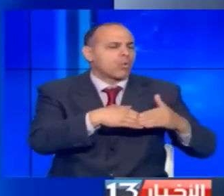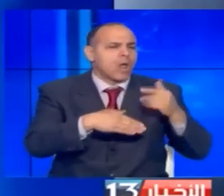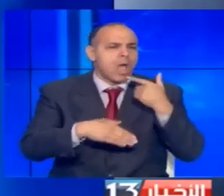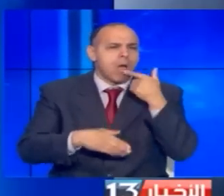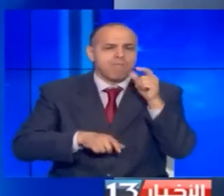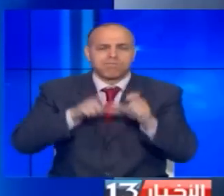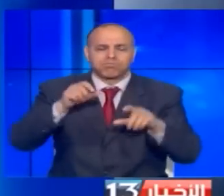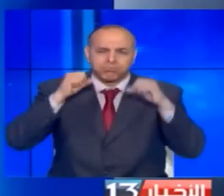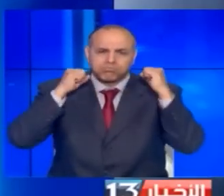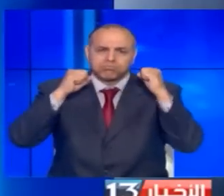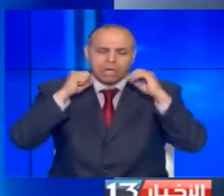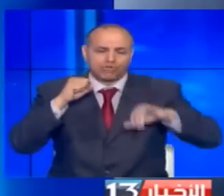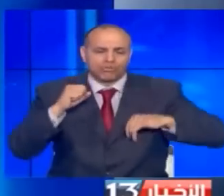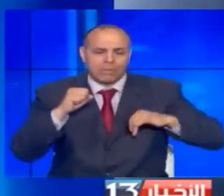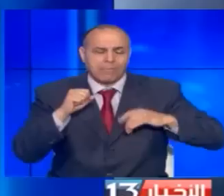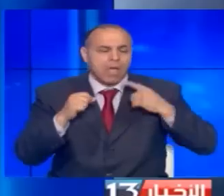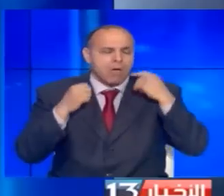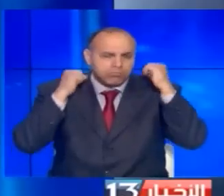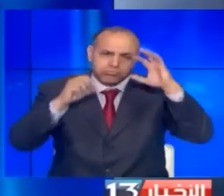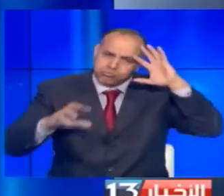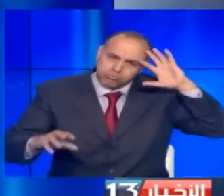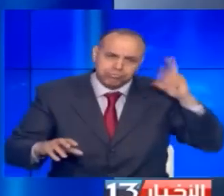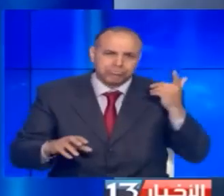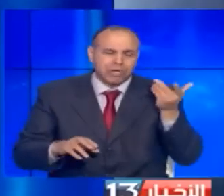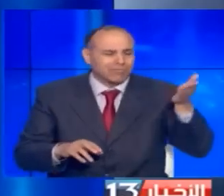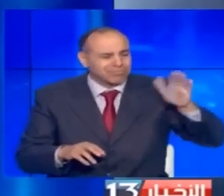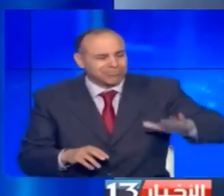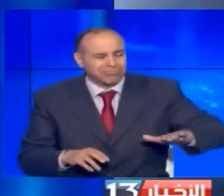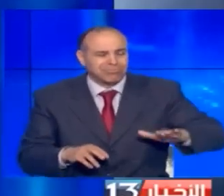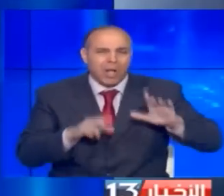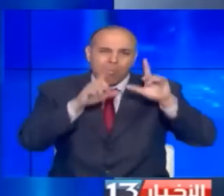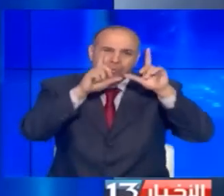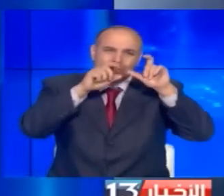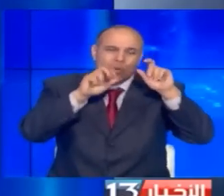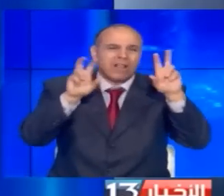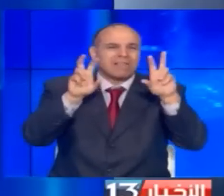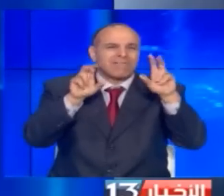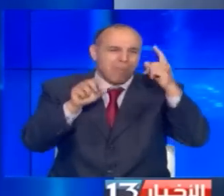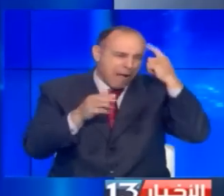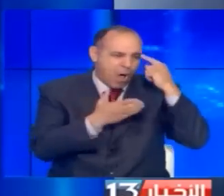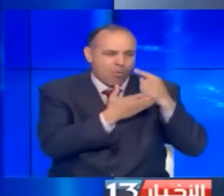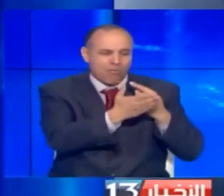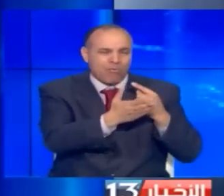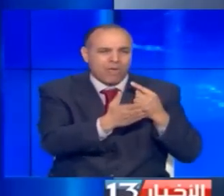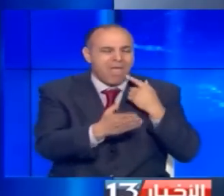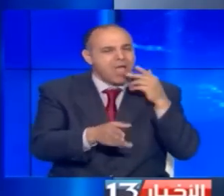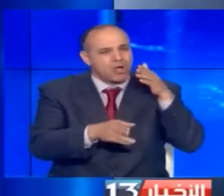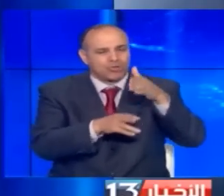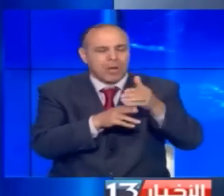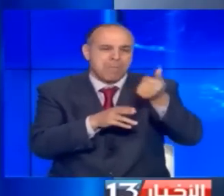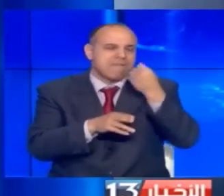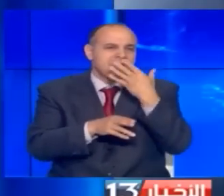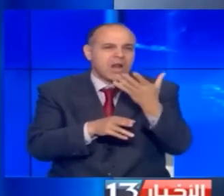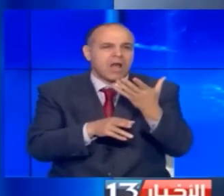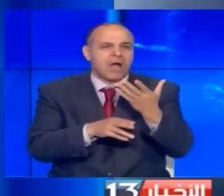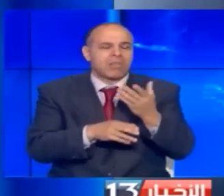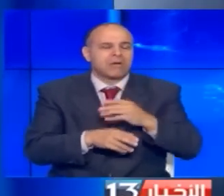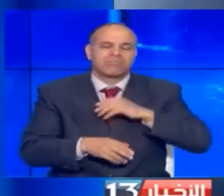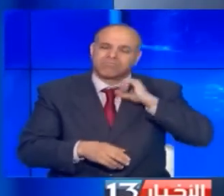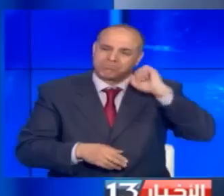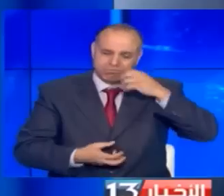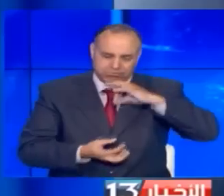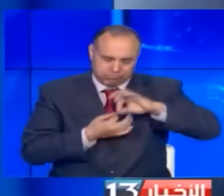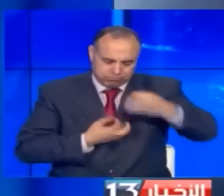قبل عدد من الشباب احتجاجا على وفاة المصور التلفزي عبد الرزاق الزرقي الذي أقدم ظهر أمس على الانتحار